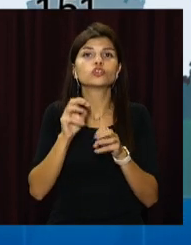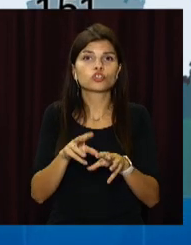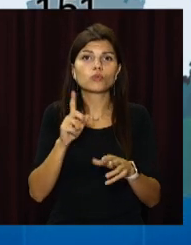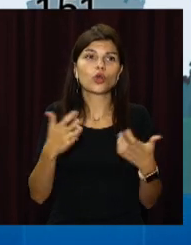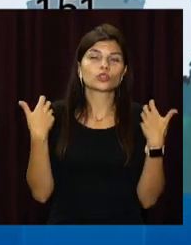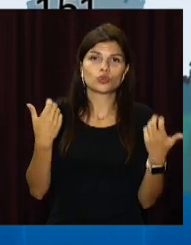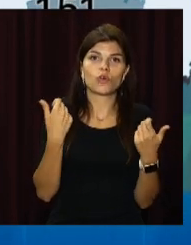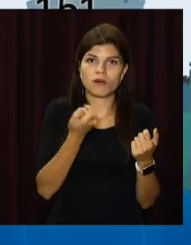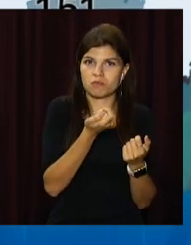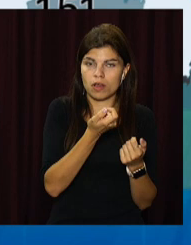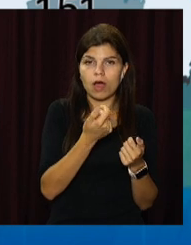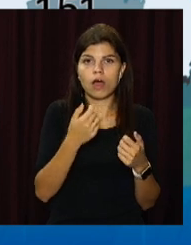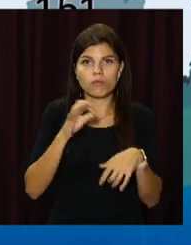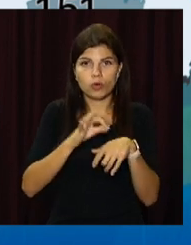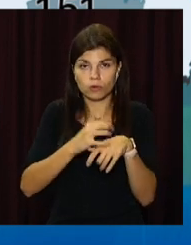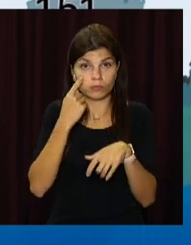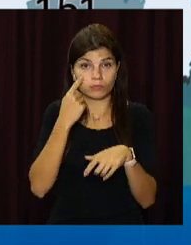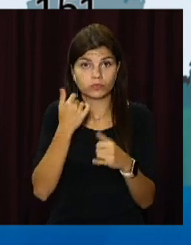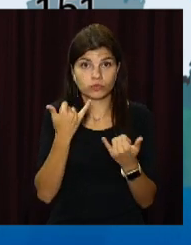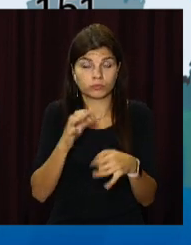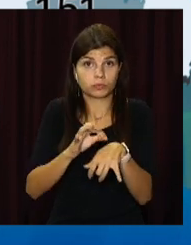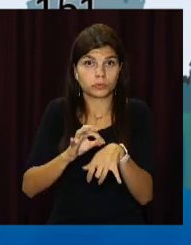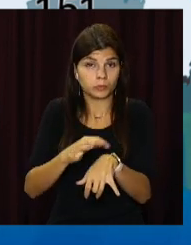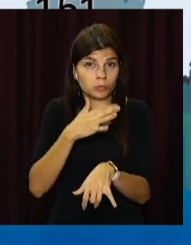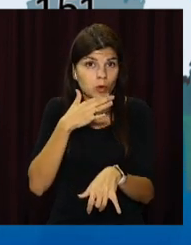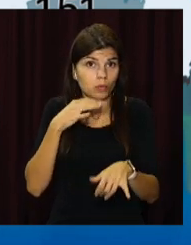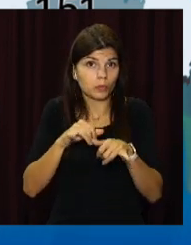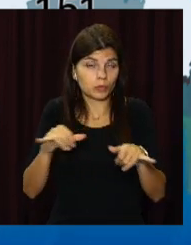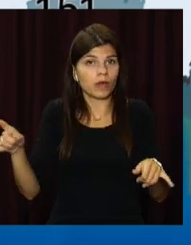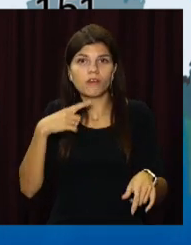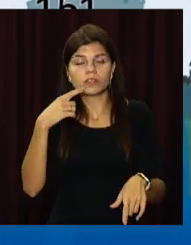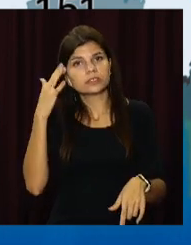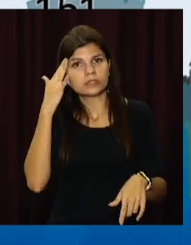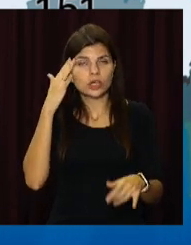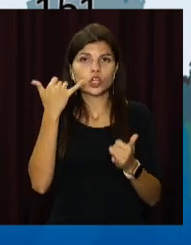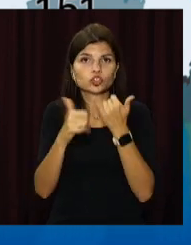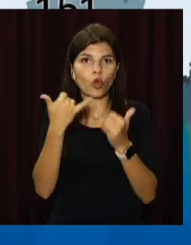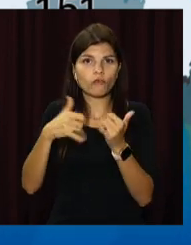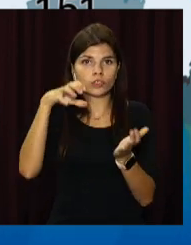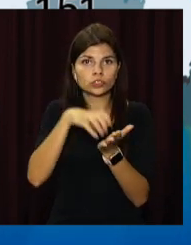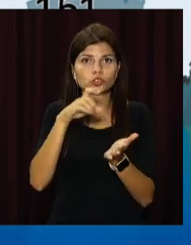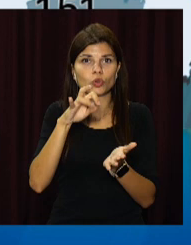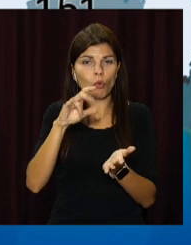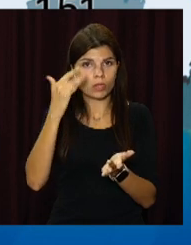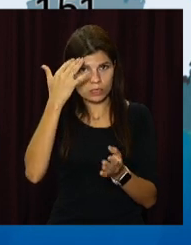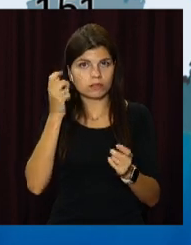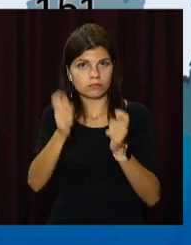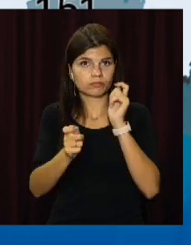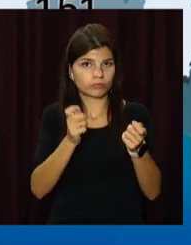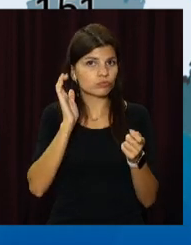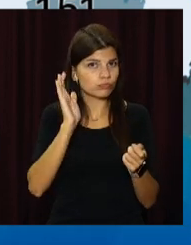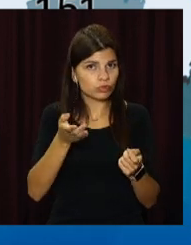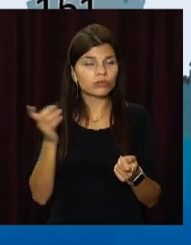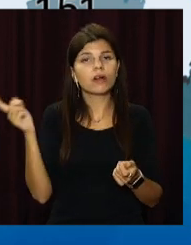подолав хворобу. Тож у МОЗ вже заявляють про ймовірність запровадження в деяких регіонах жовтої карантинної зони. Відповідний